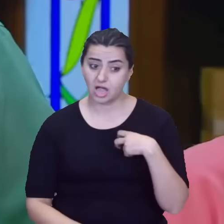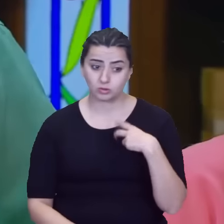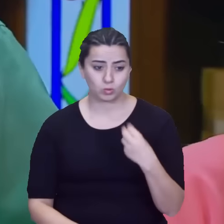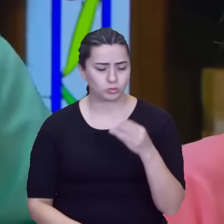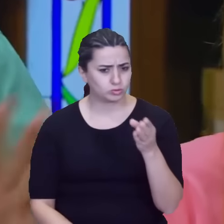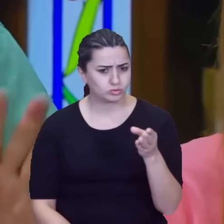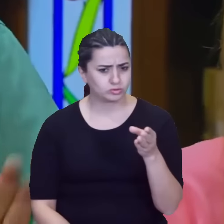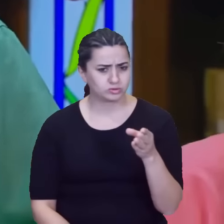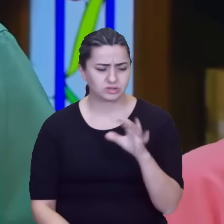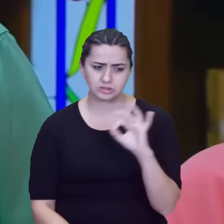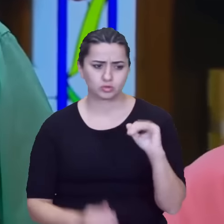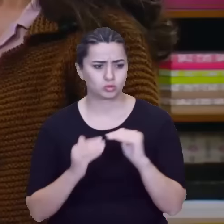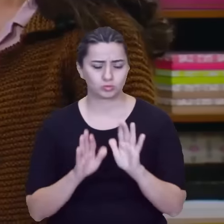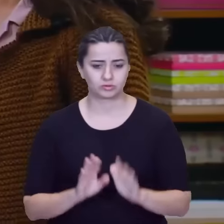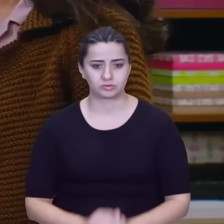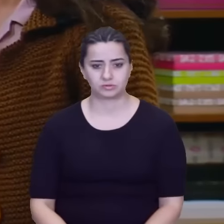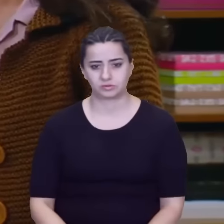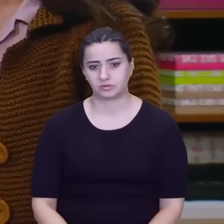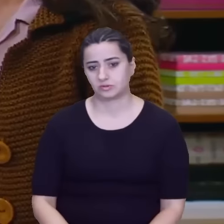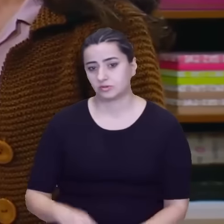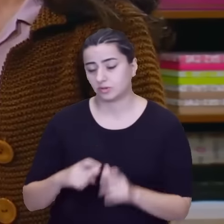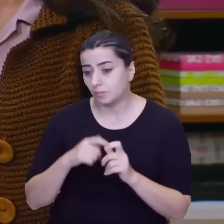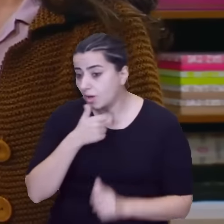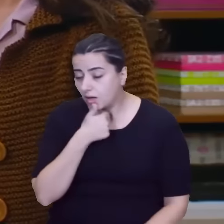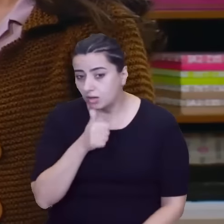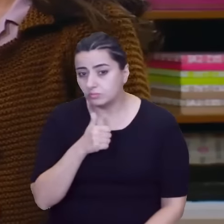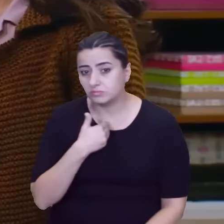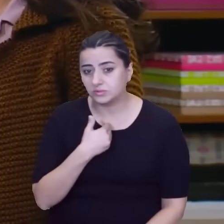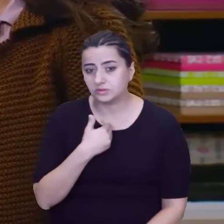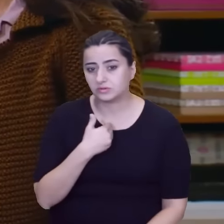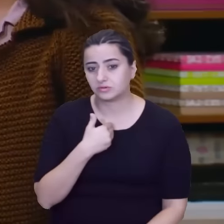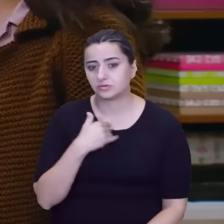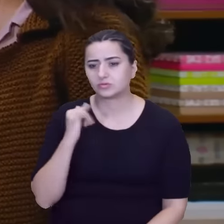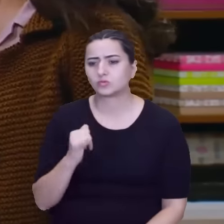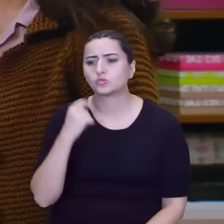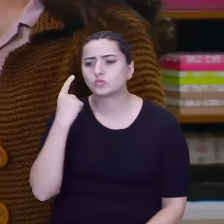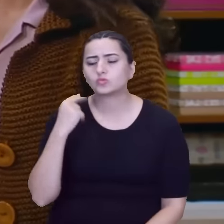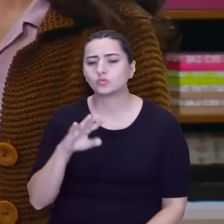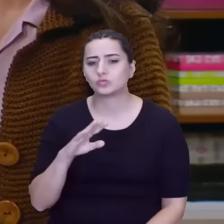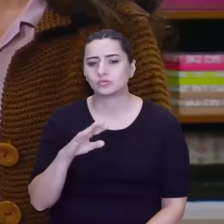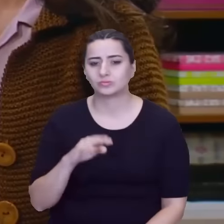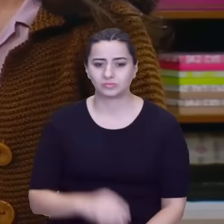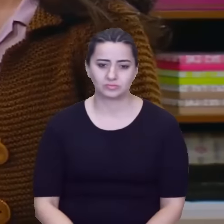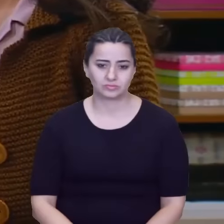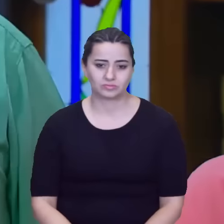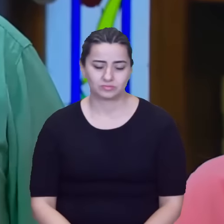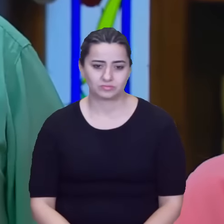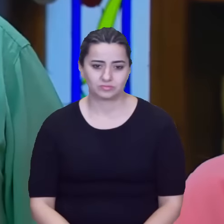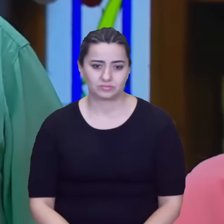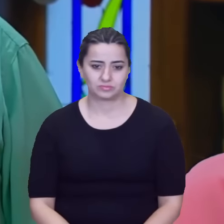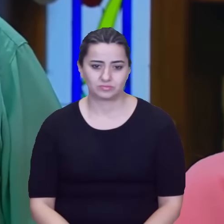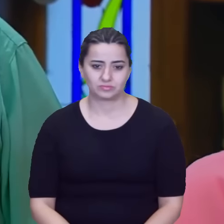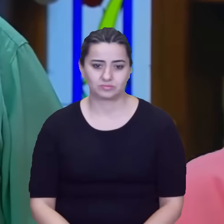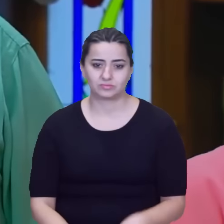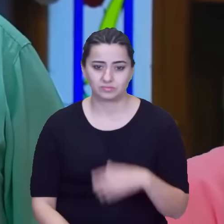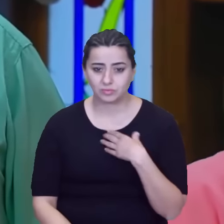olsun. Valla hiç yakıştıramadım. Sami abi, biz kötü bir niyetimiz yoktu yani. Vallahi yoktu. Ya